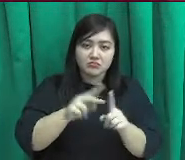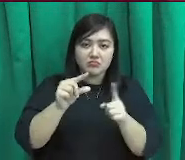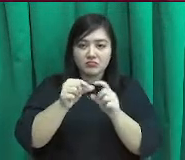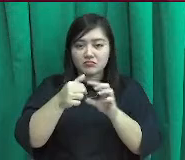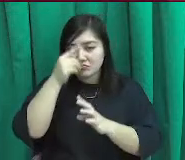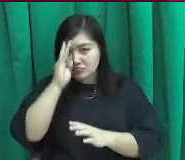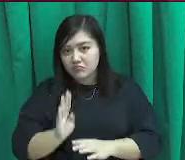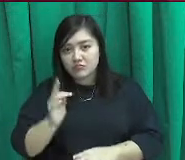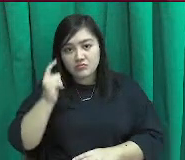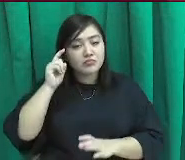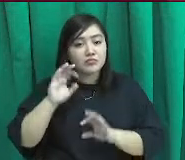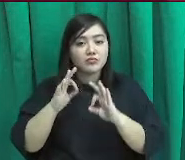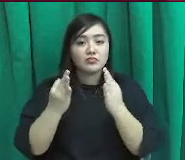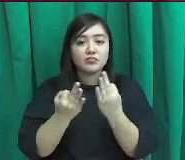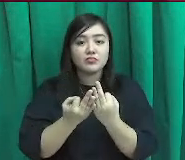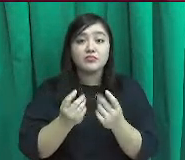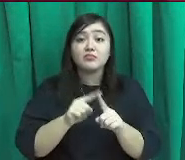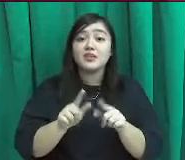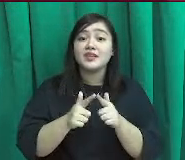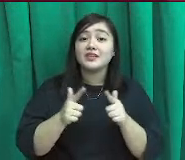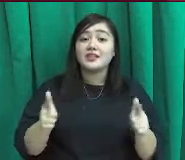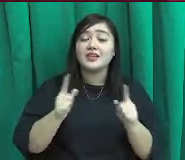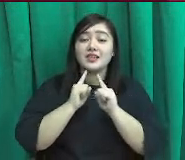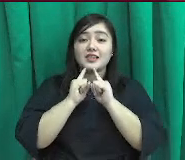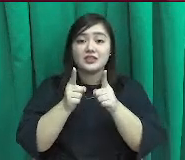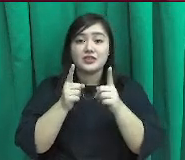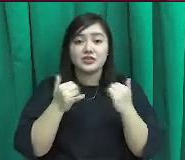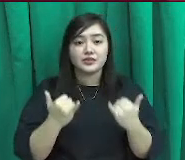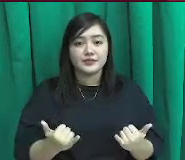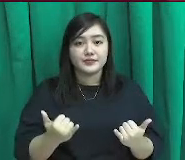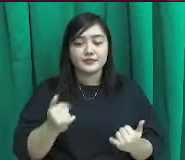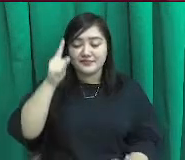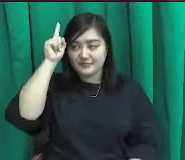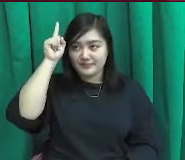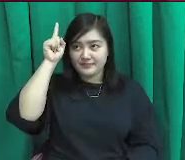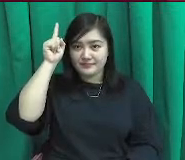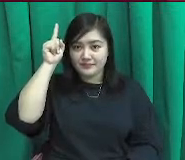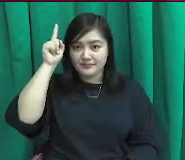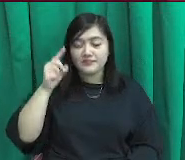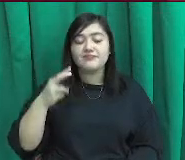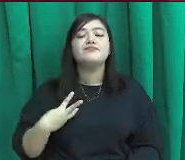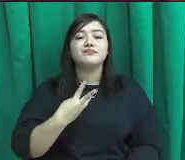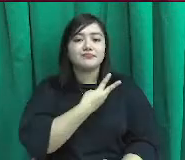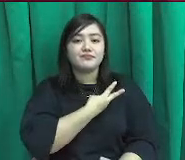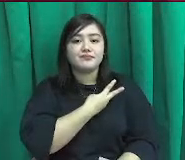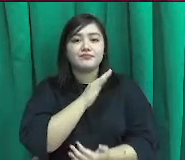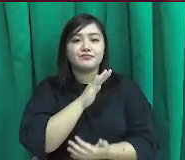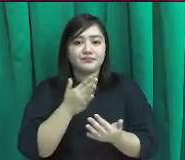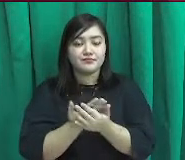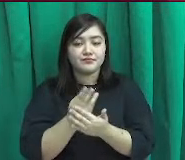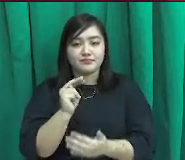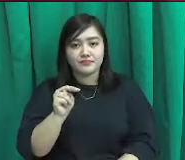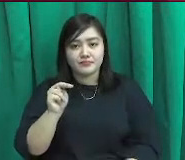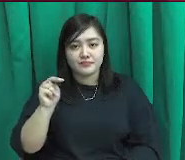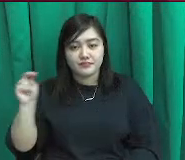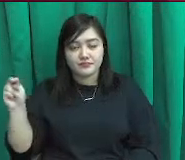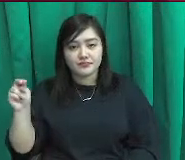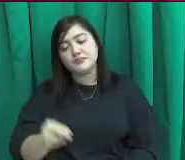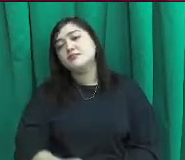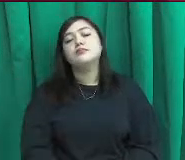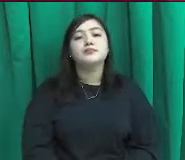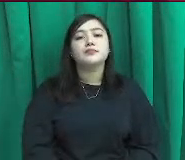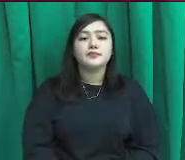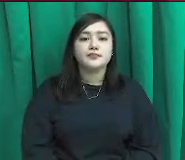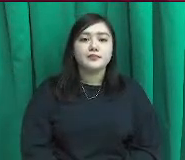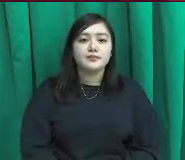po, napakaganda ng sagot na yun ni Sir Dennis din po sa atin. At dapat matuto tayo. Lahat tayo kailangan natin. Sabi niya po, ang ginagawa niya ang pagharap po dito